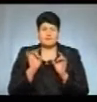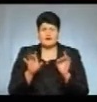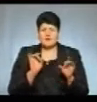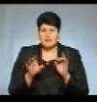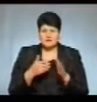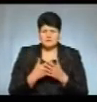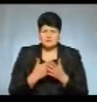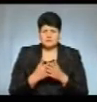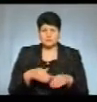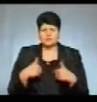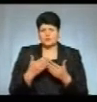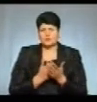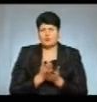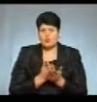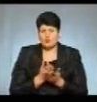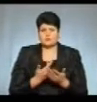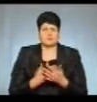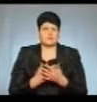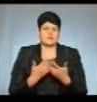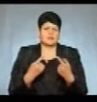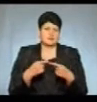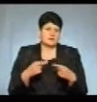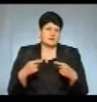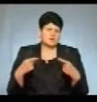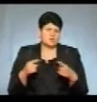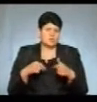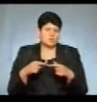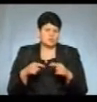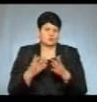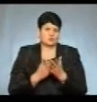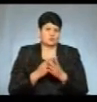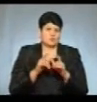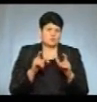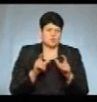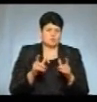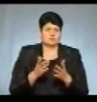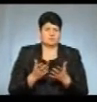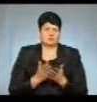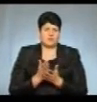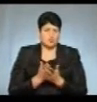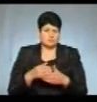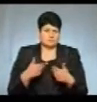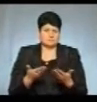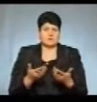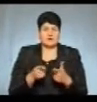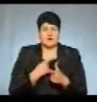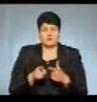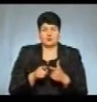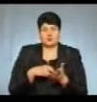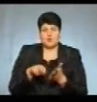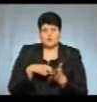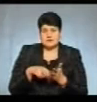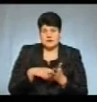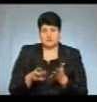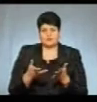якихось агенцій пропонують якісь послуги, або якісь інші там, структури, служби, послуги їм пропонують. Ну, або якусь розсилку вони